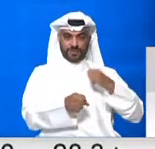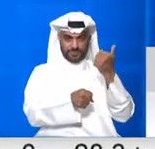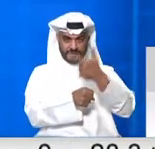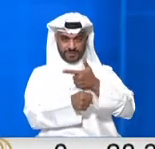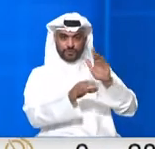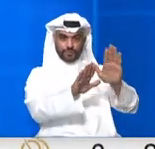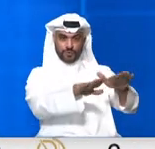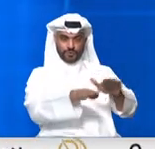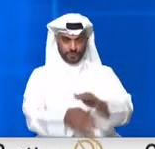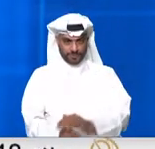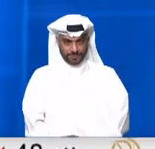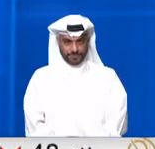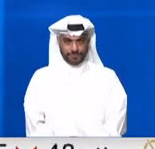عيسى العيسى